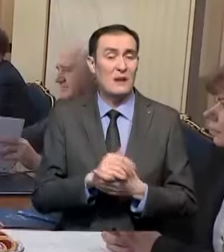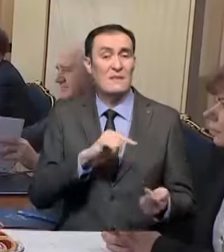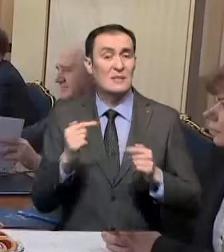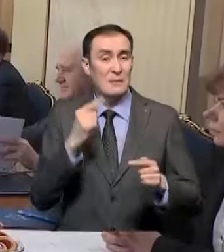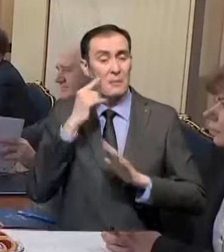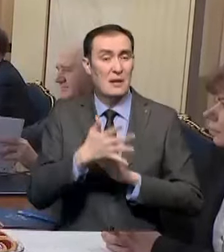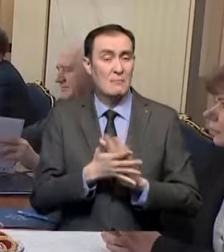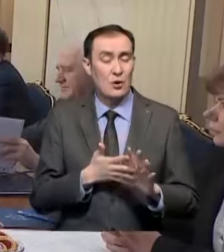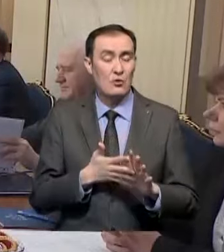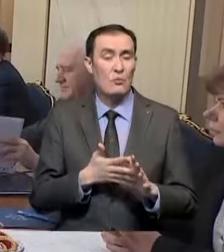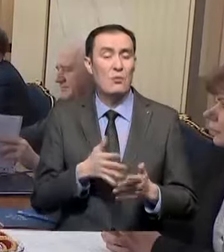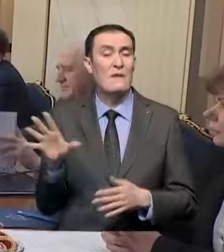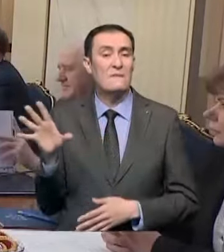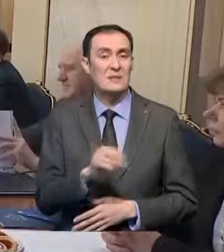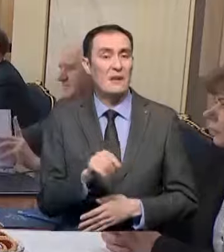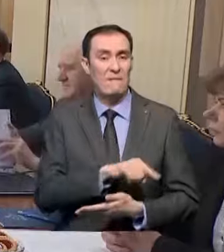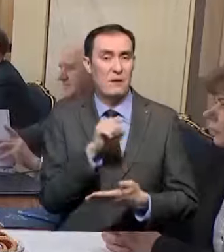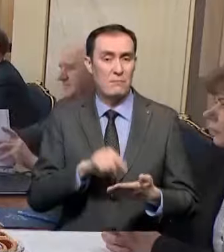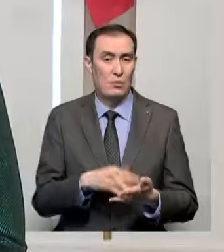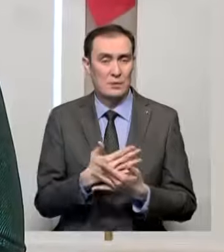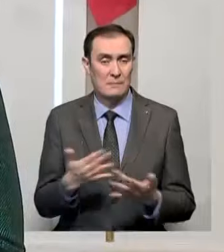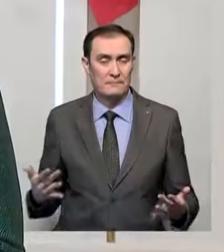взаимопонимание По всем вопросам